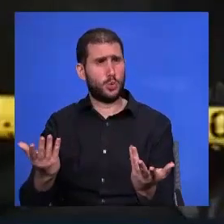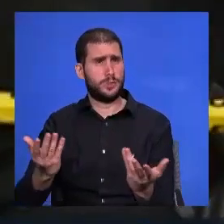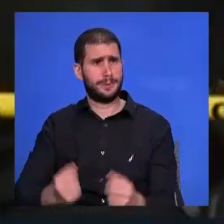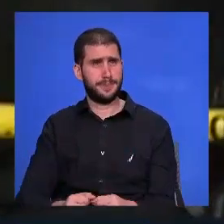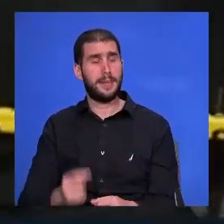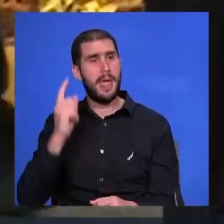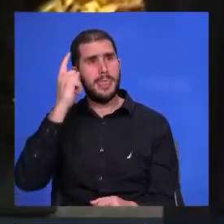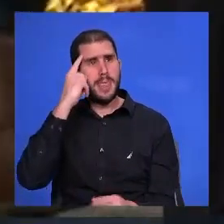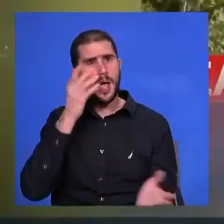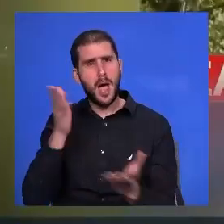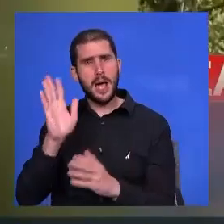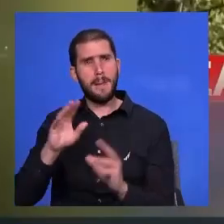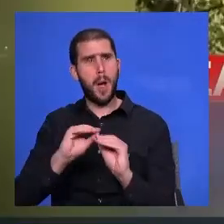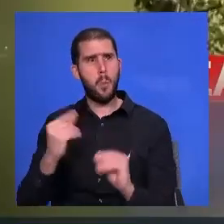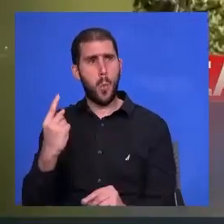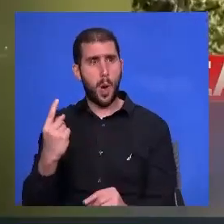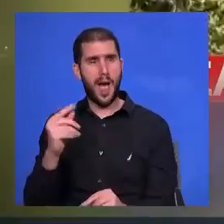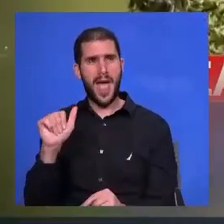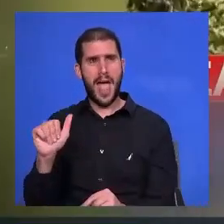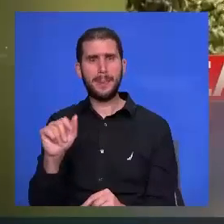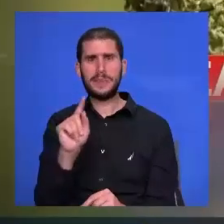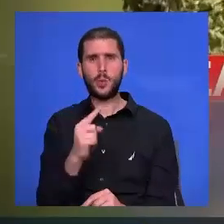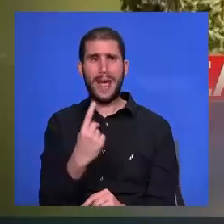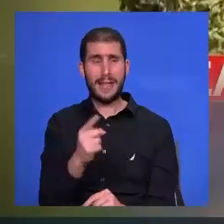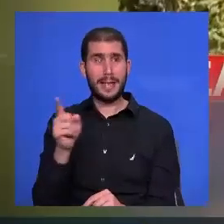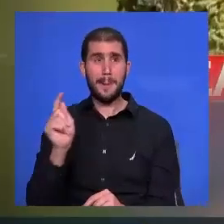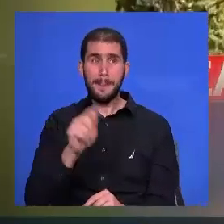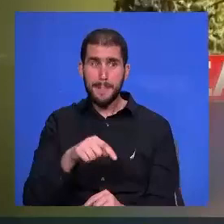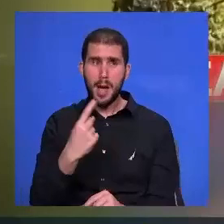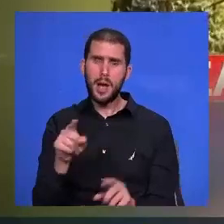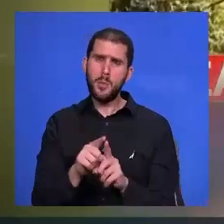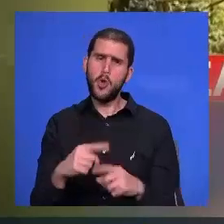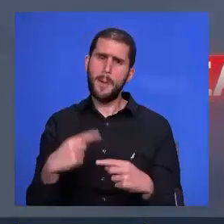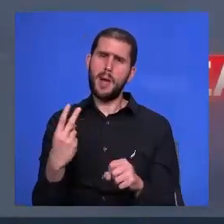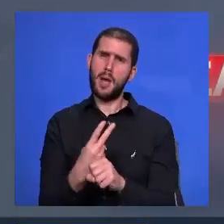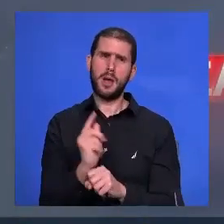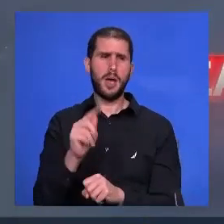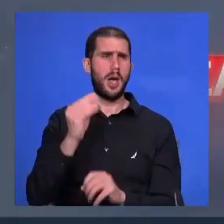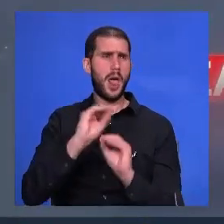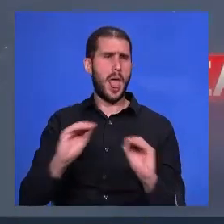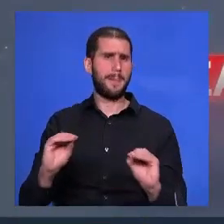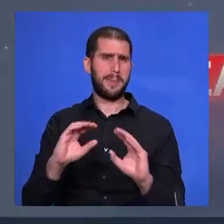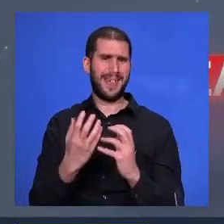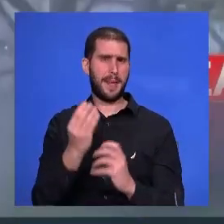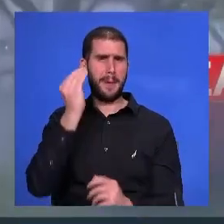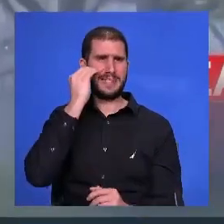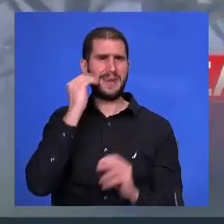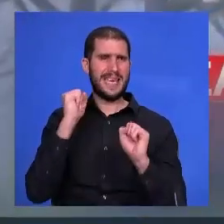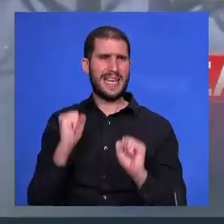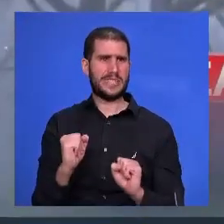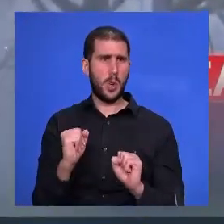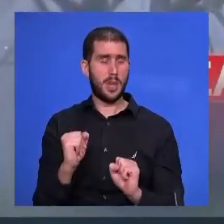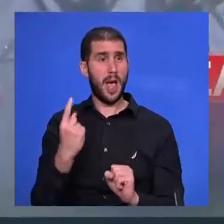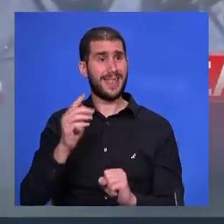הדאגה מופנית גם אל המורה, אבי זוורנר. היא הגיעה כבכל יום ללמד בכיתתה בבית הספר היסודי,